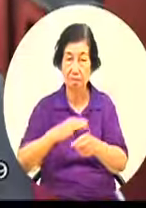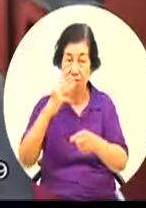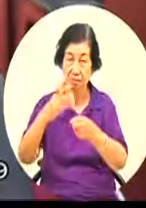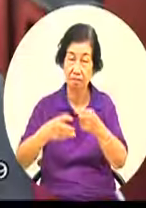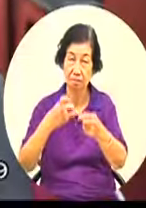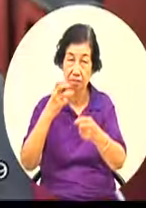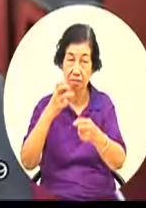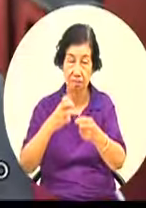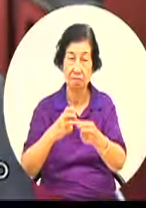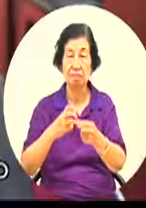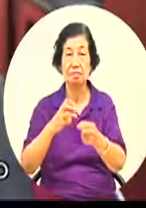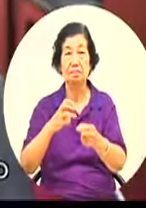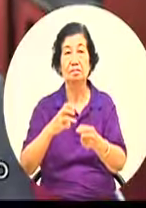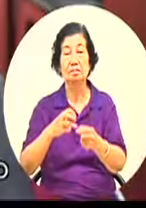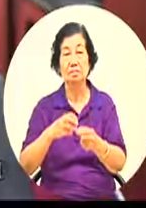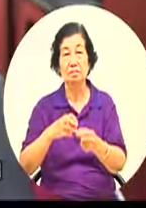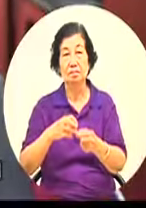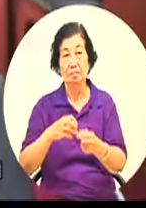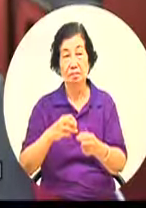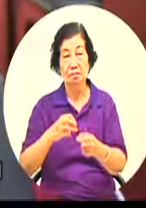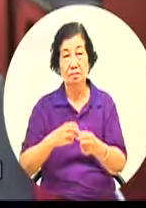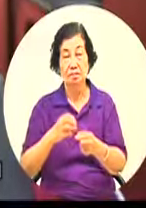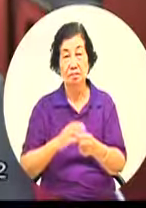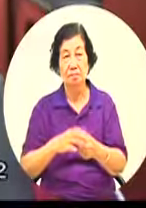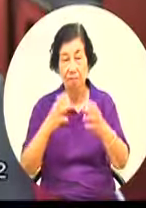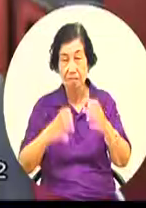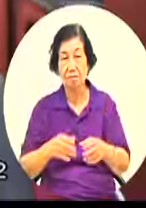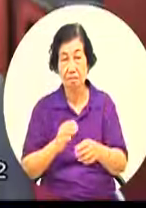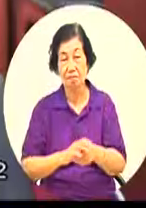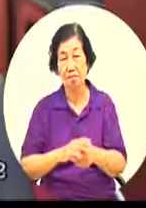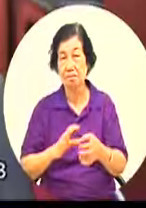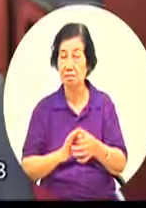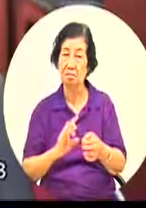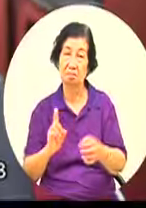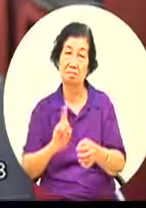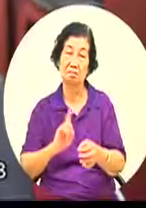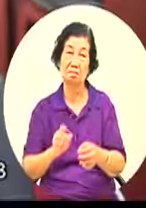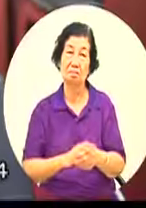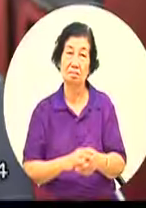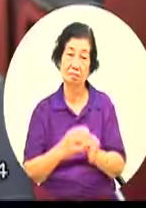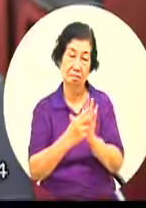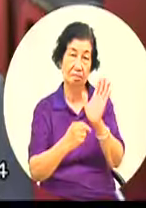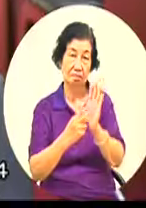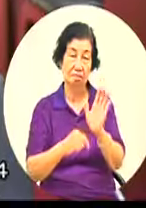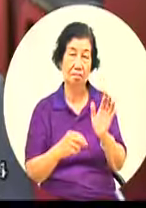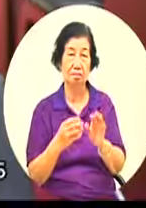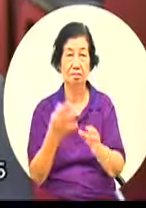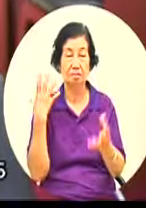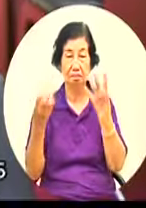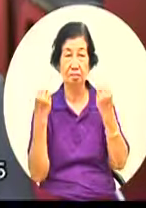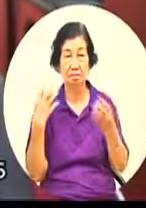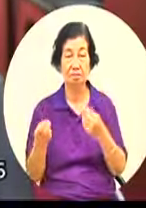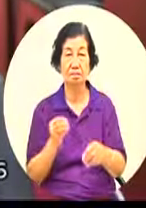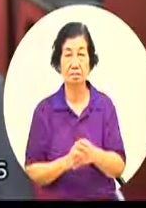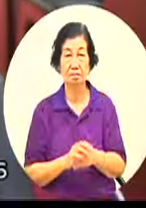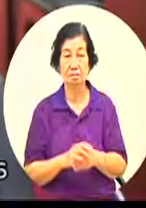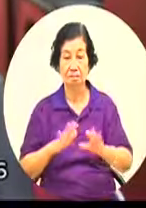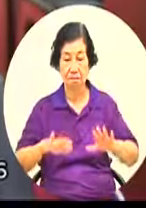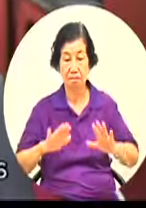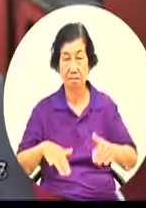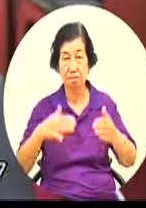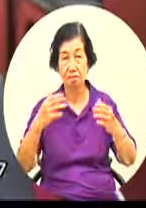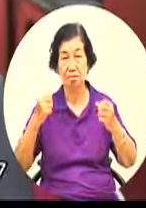什么要拆掉？我也搞不懂，你们也解释个不出所以然来哦。那你拆掉以后，拆掉我们体